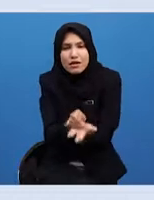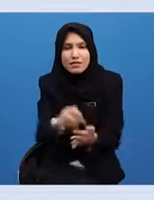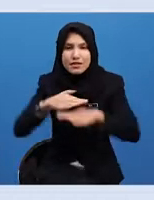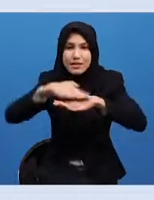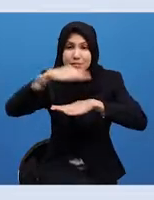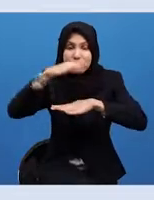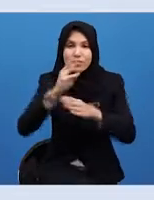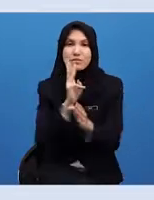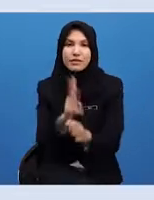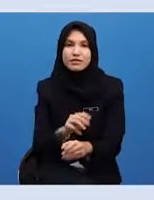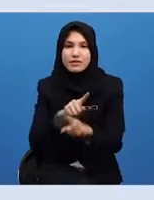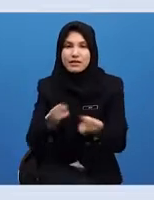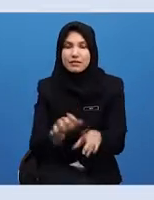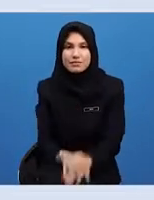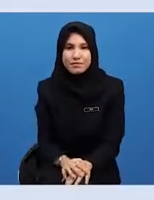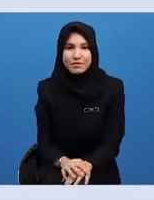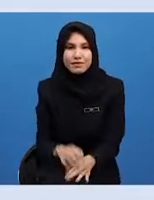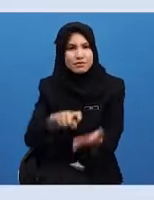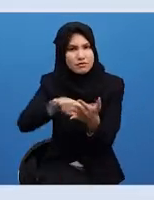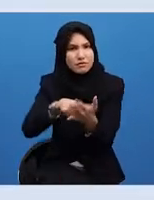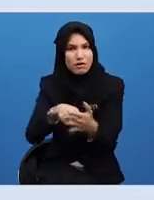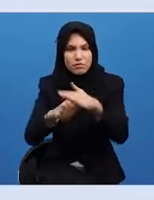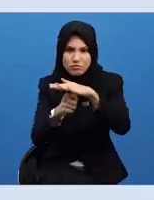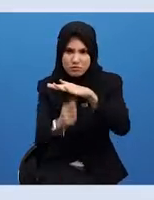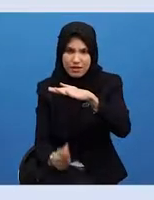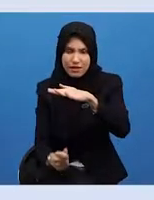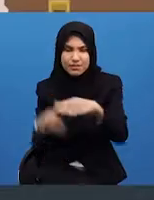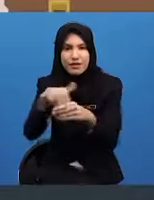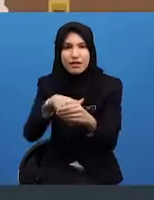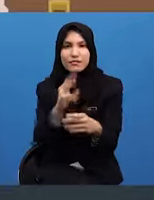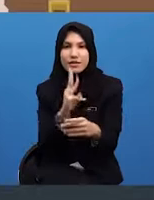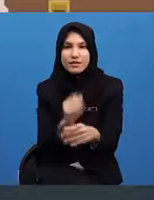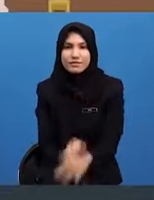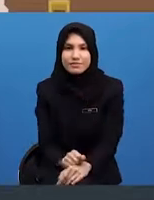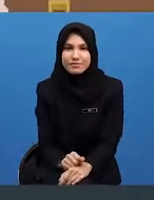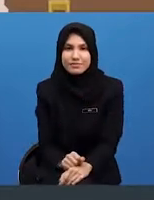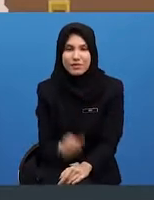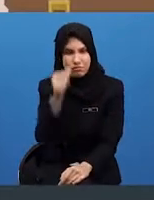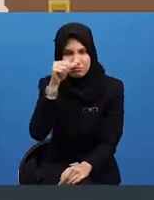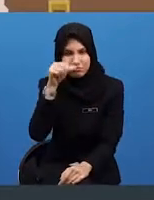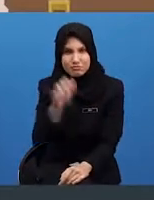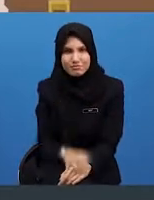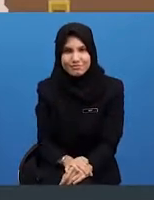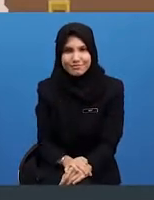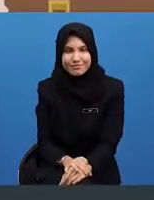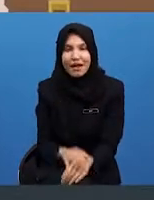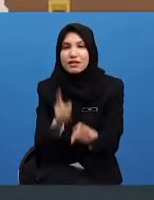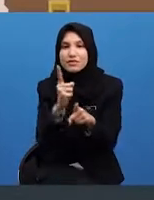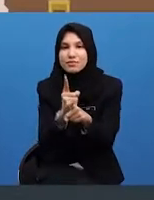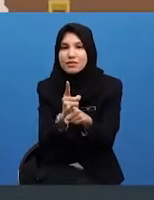air tetapi sauh itu tenggelam dalam air? Satu misteri kan?